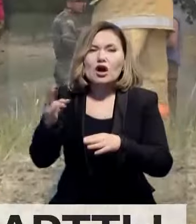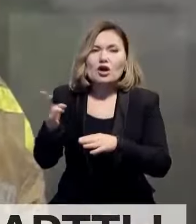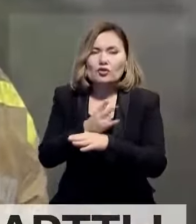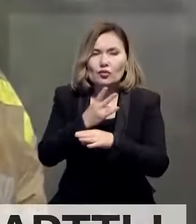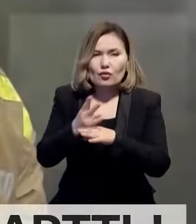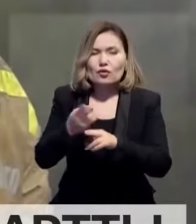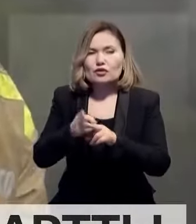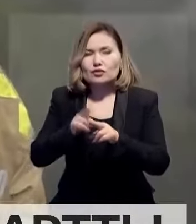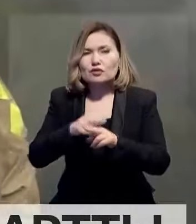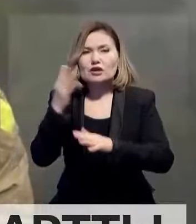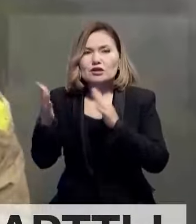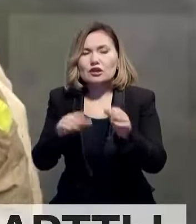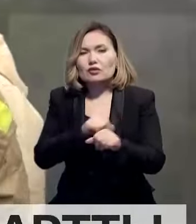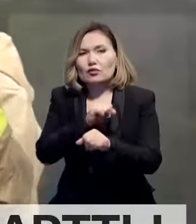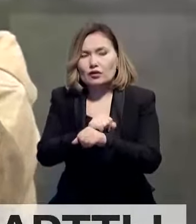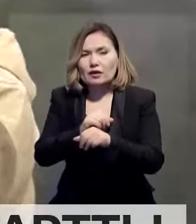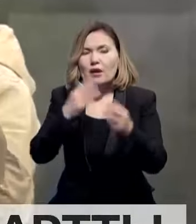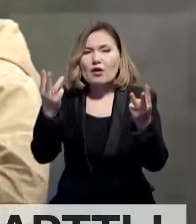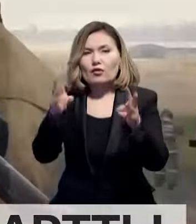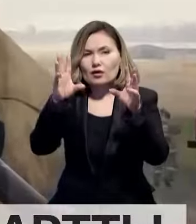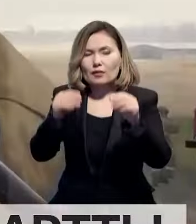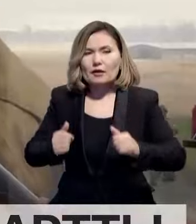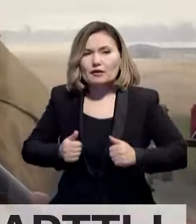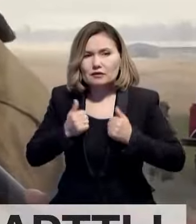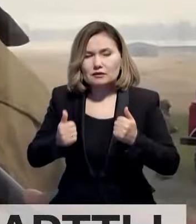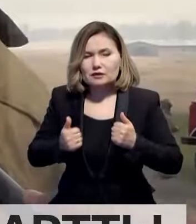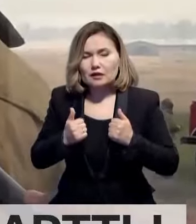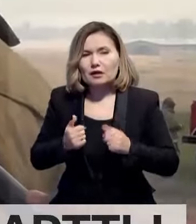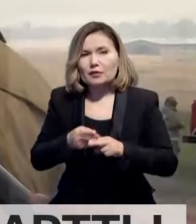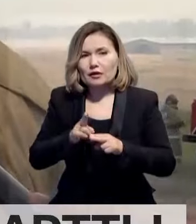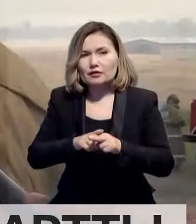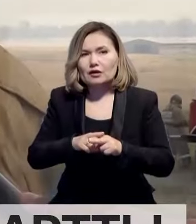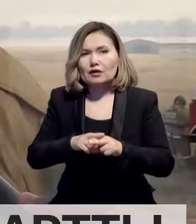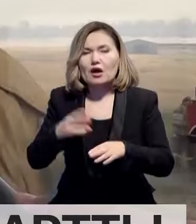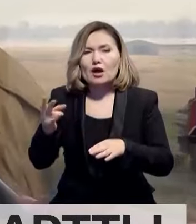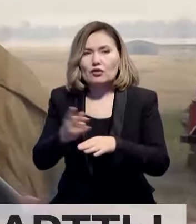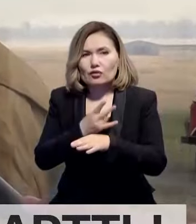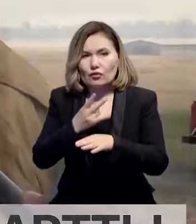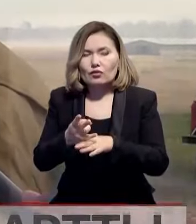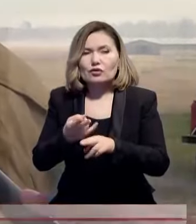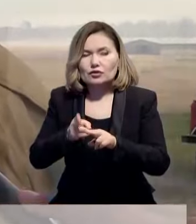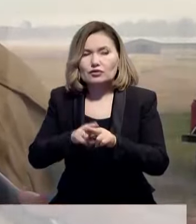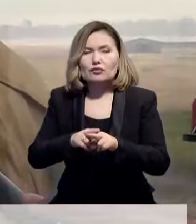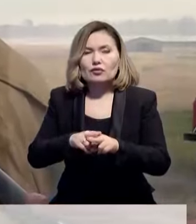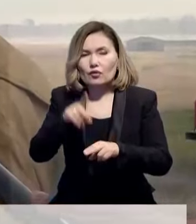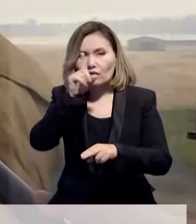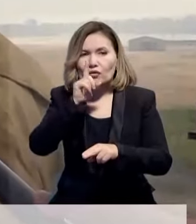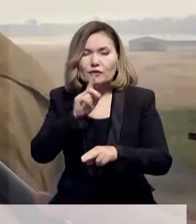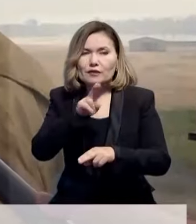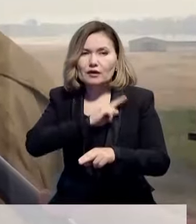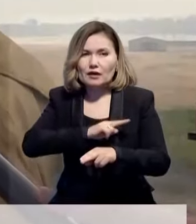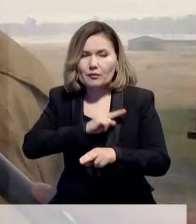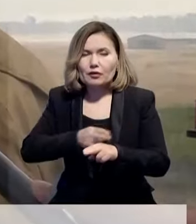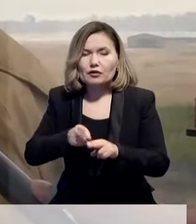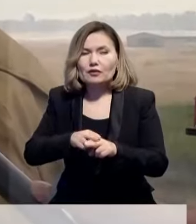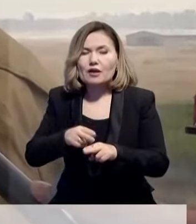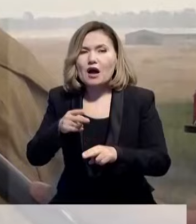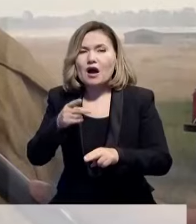жұмыс істеген қолайлы дейді олар. Түнде қызарып, енді көрініп тұрады да, түнде ұстау ұстаймыз, содан